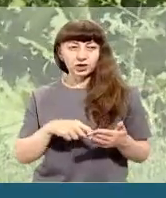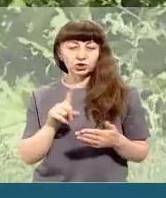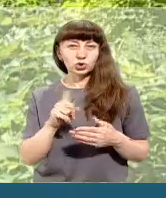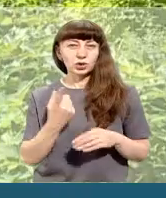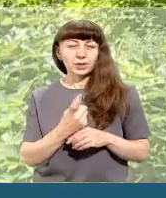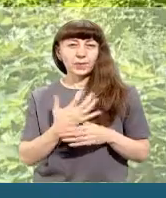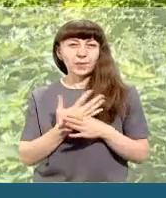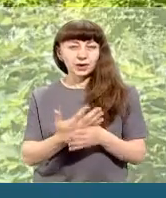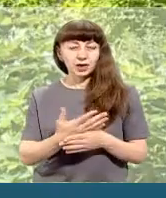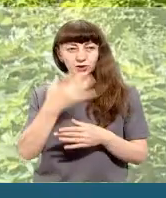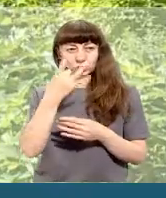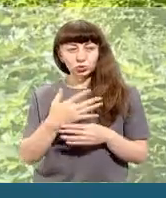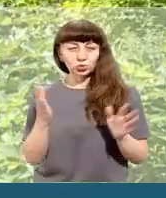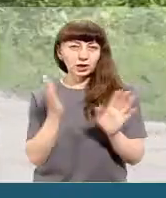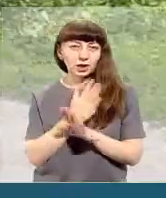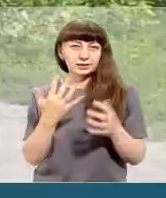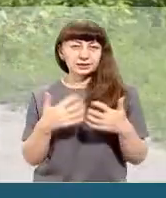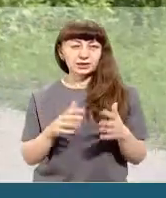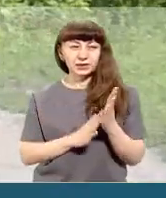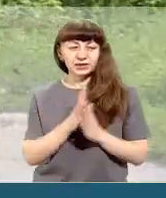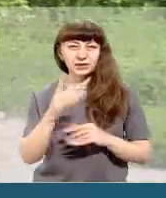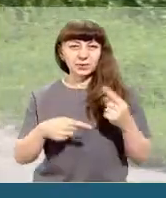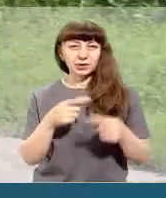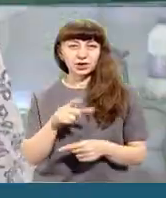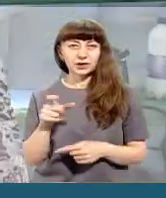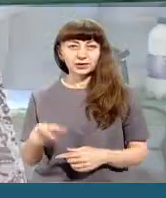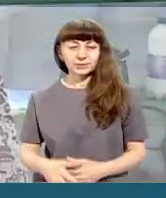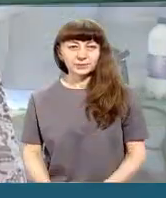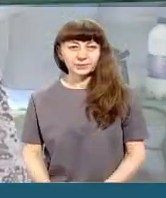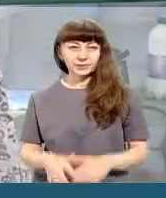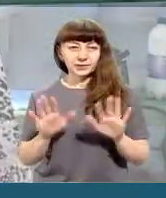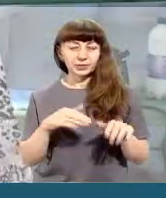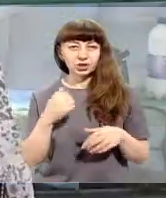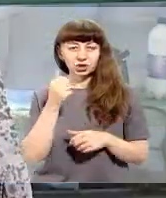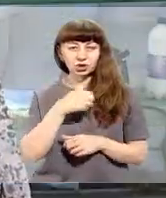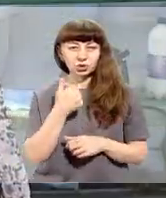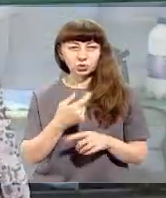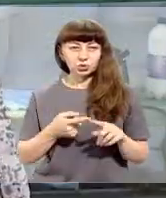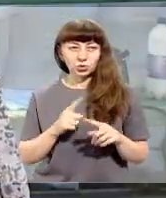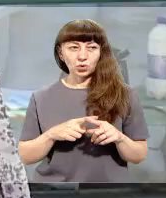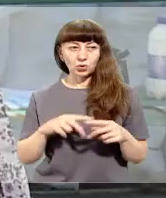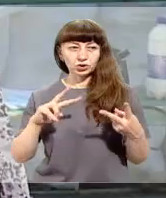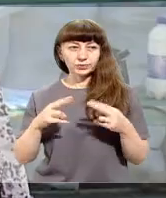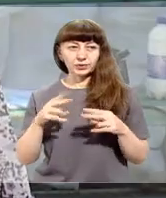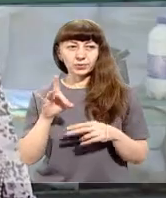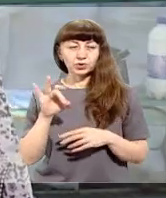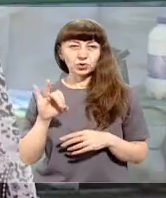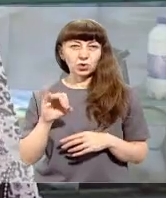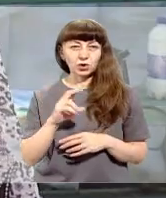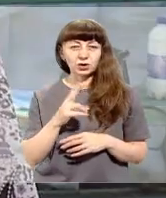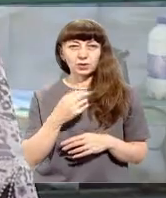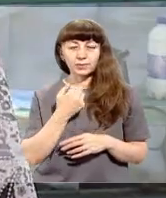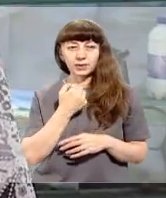способствуют развитию экологической культуры среди подрастающего поколения. За последние годы очень преобразился поселок.